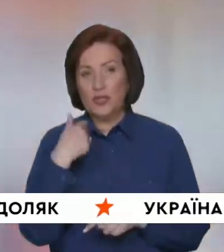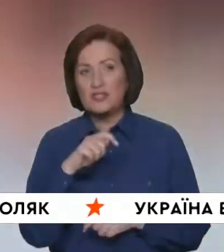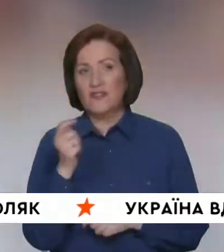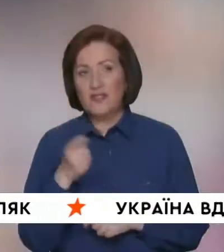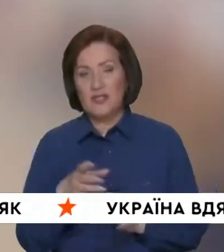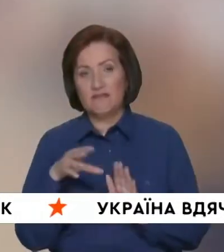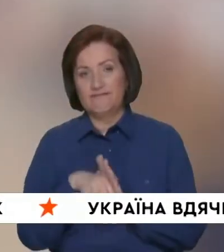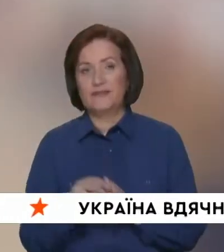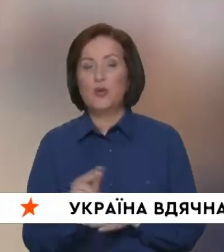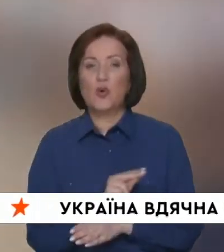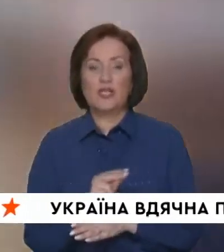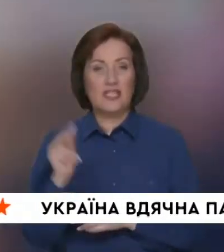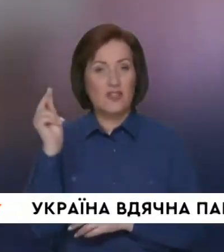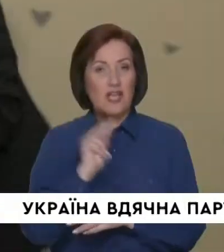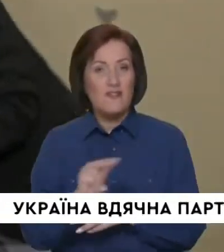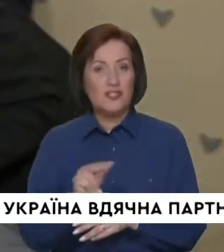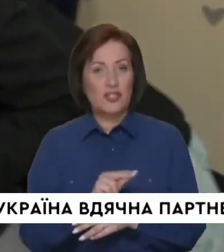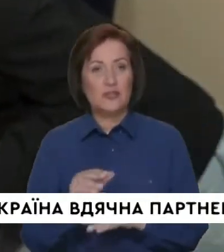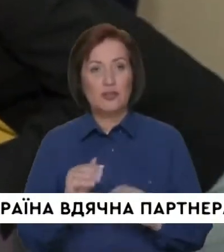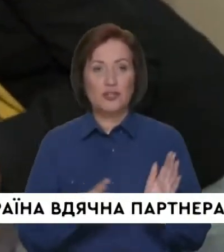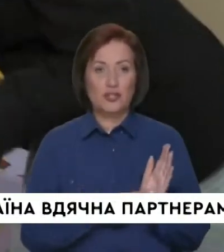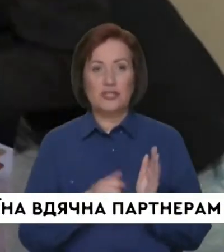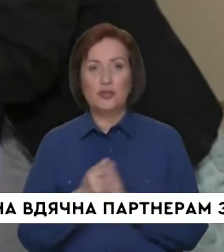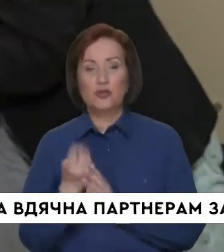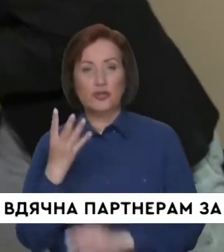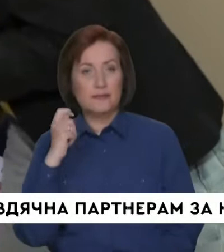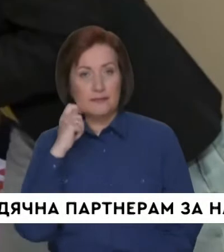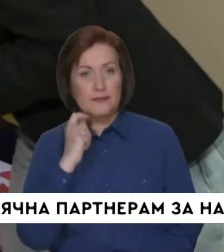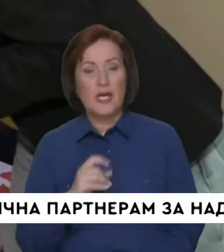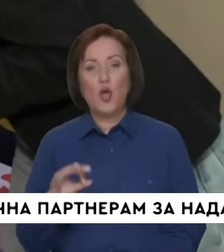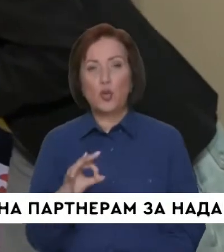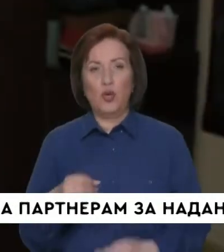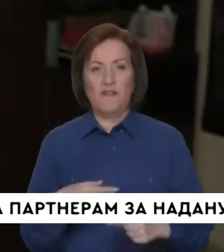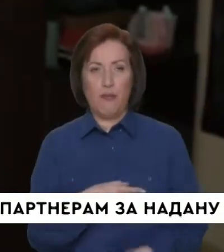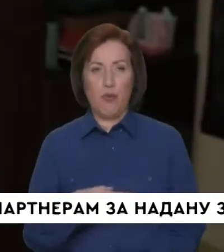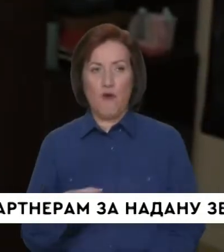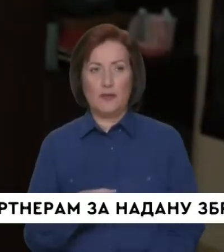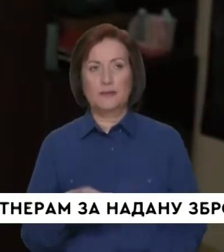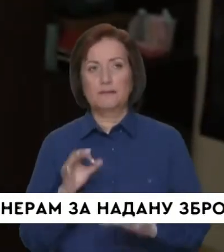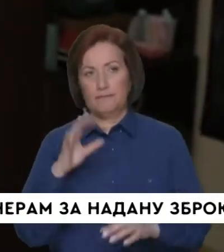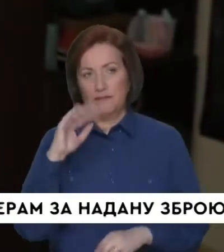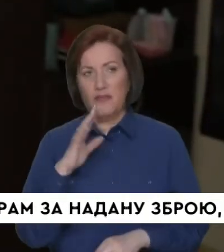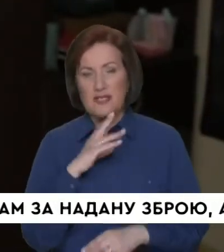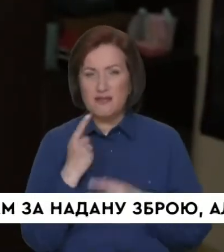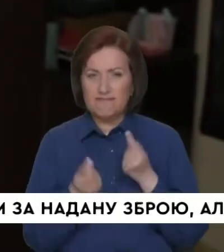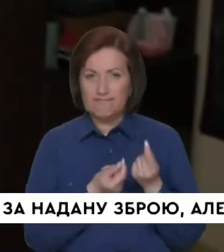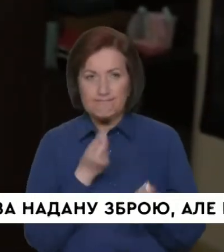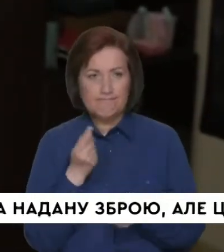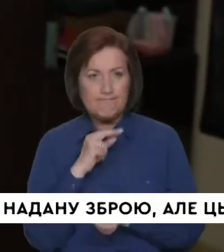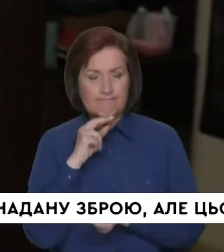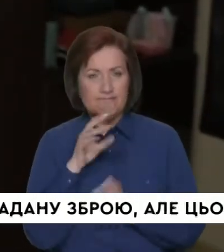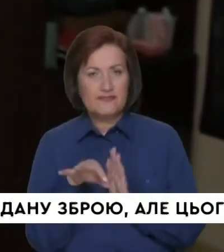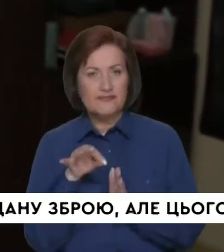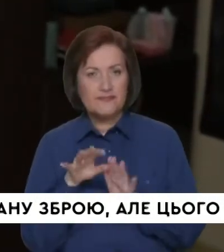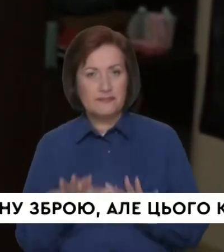війна внесла корективи. Навчатиму дітей віком від 6 до 14 років на нульовому поверсі. Да, батьки прискіпливіше відносяться до